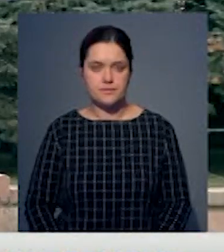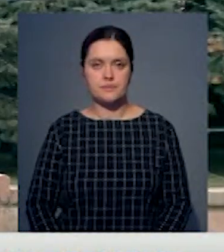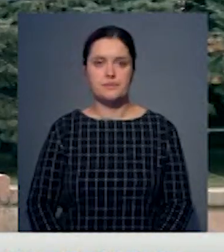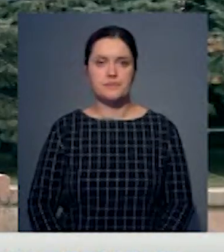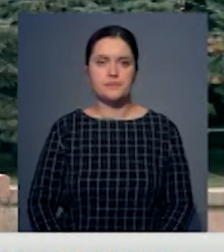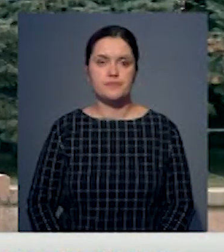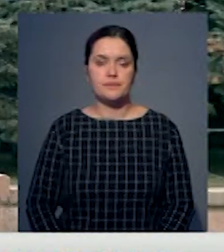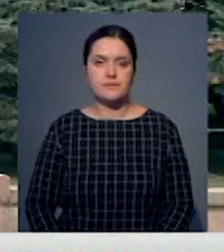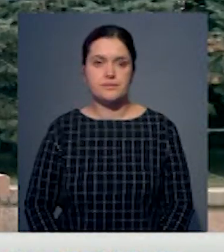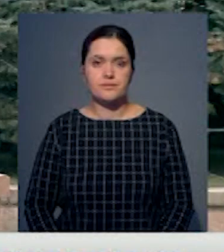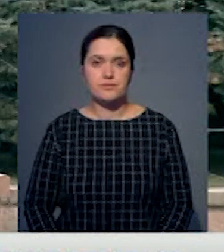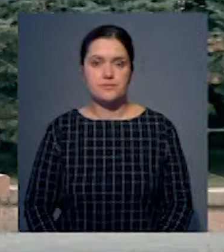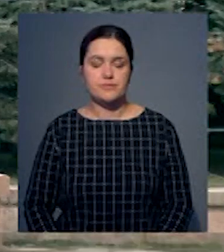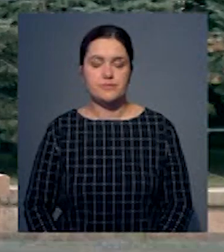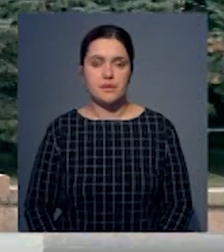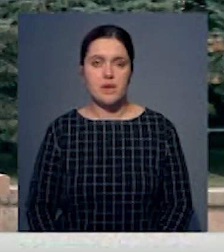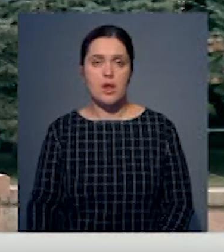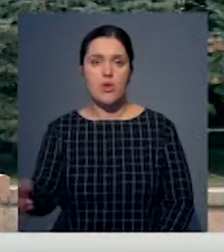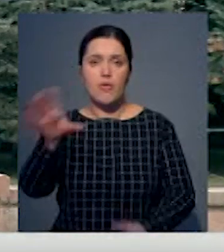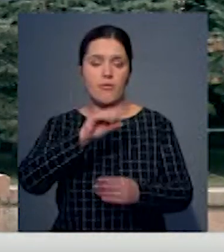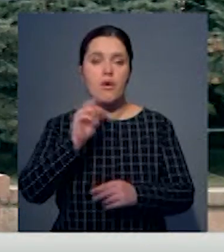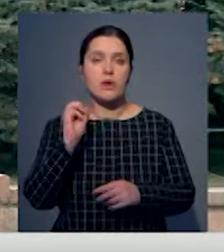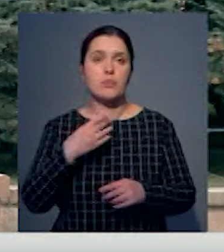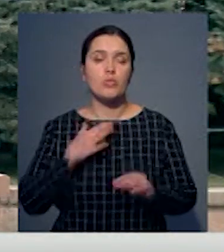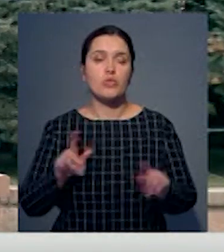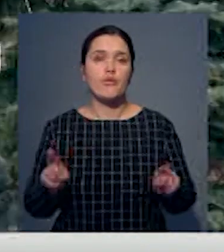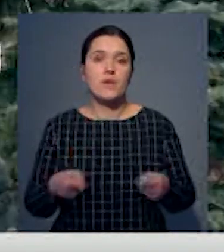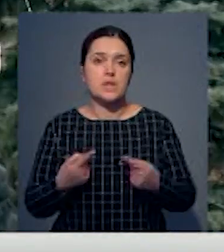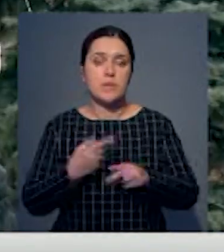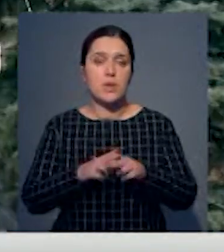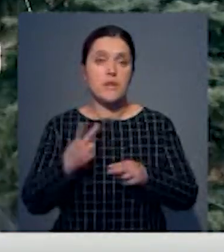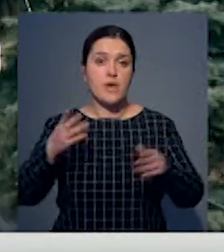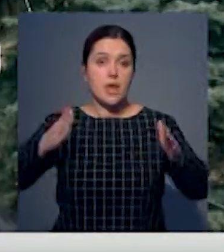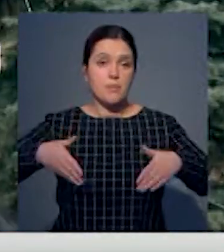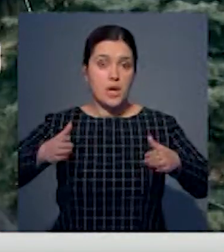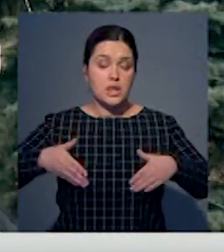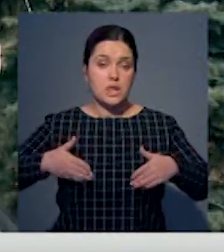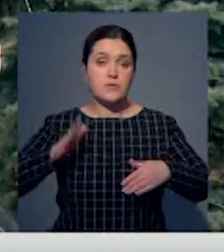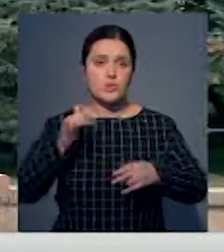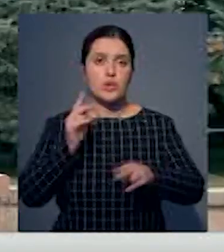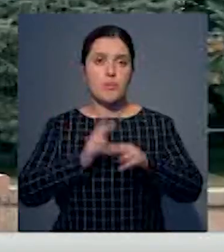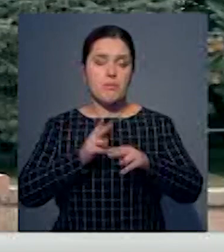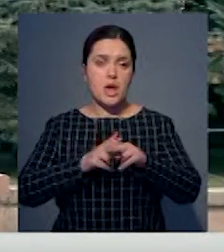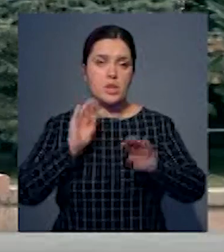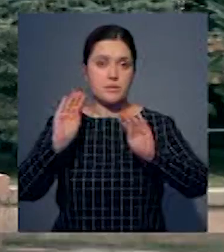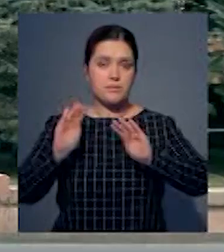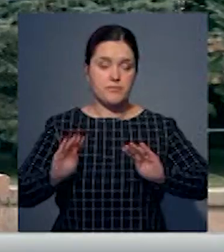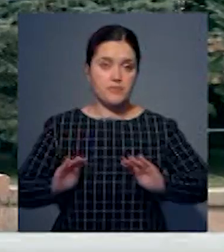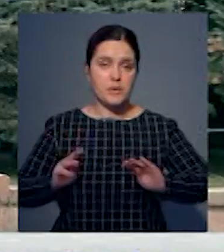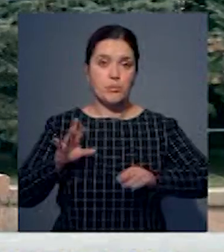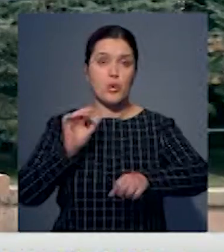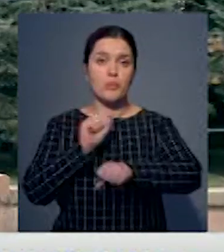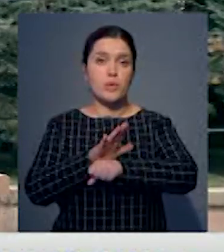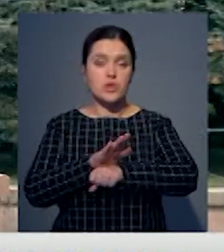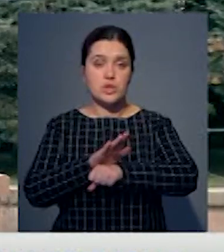Казнеца отрабатывает вопрос, как мы будем восстанавливать 2 этих подъезда. Сейсмоусиление, вопрос металлоконструкции по поручению